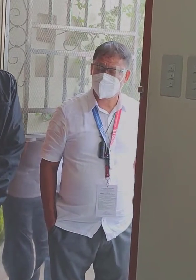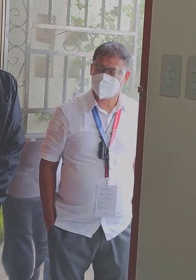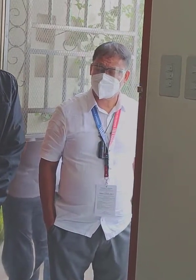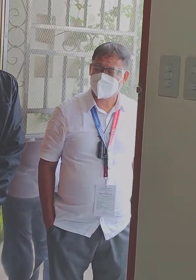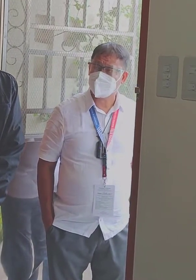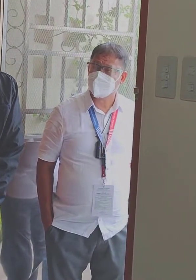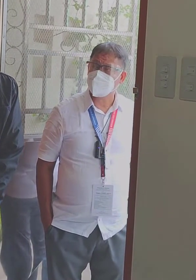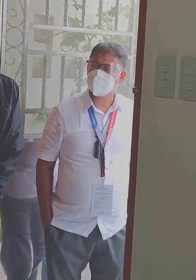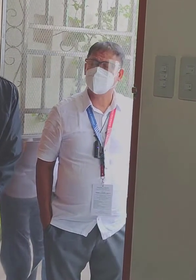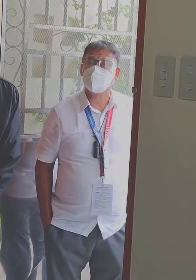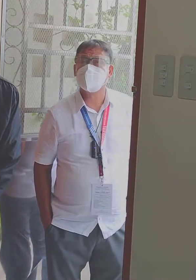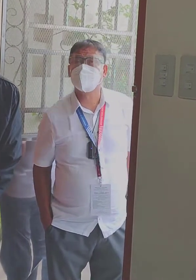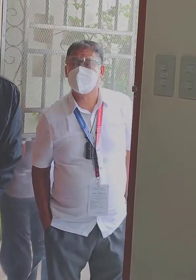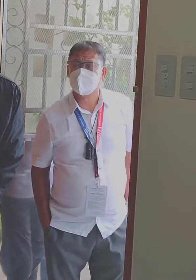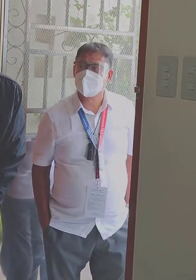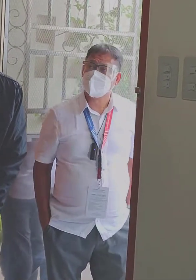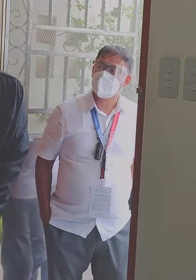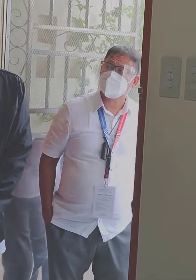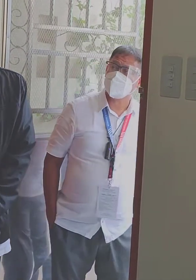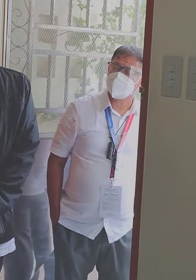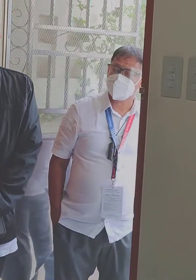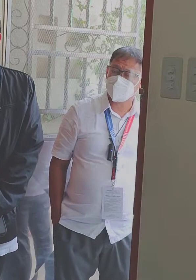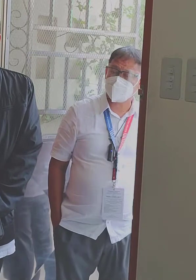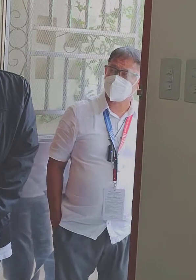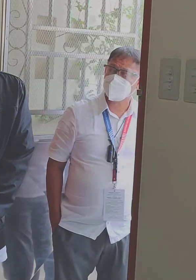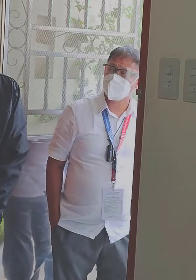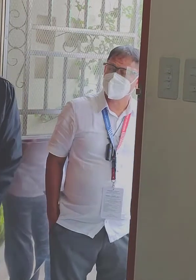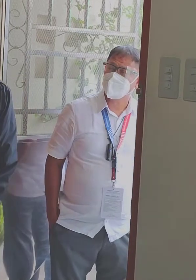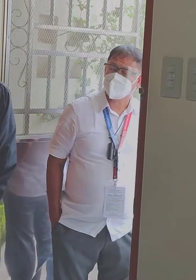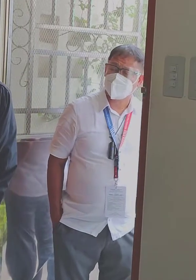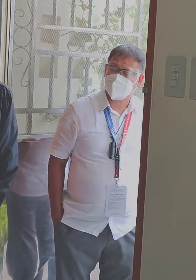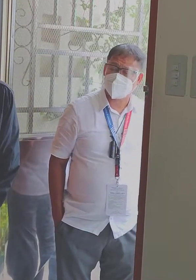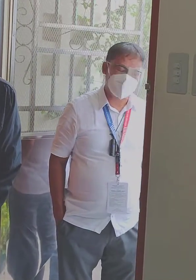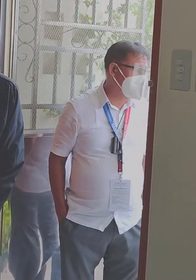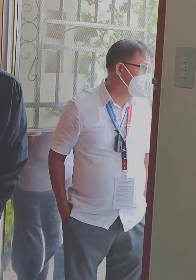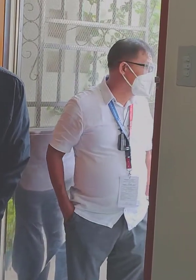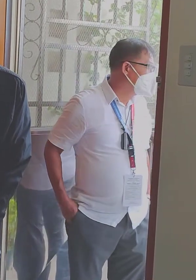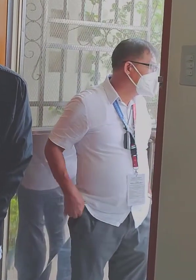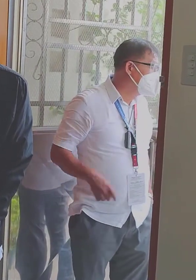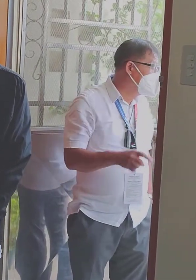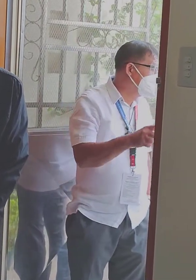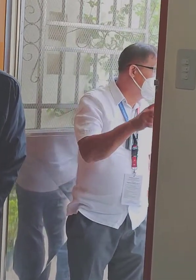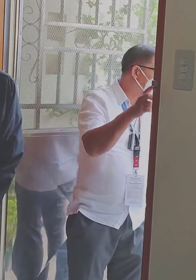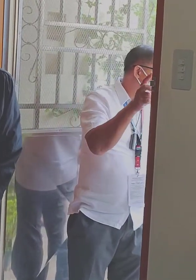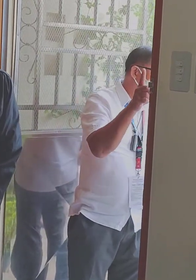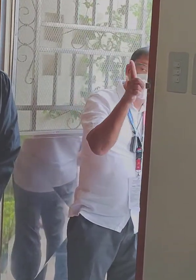Paano ka nag i-imit mo muna anak ha? Oh. Anak,